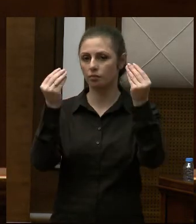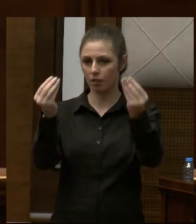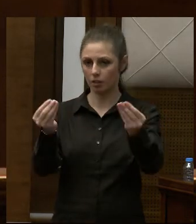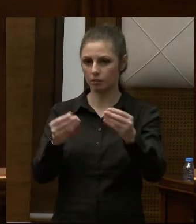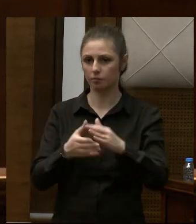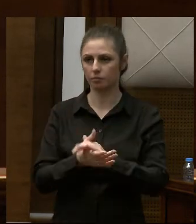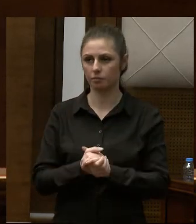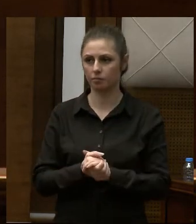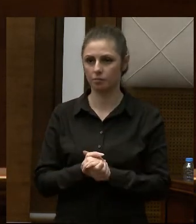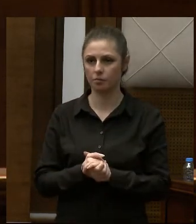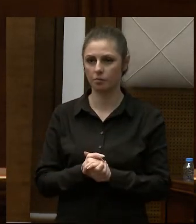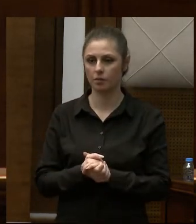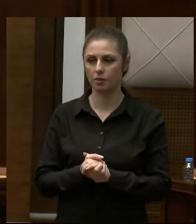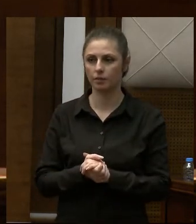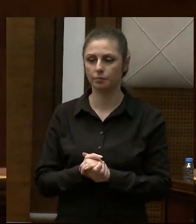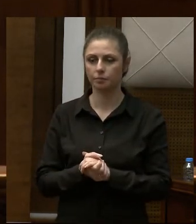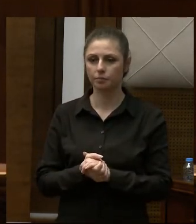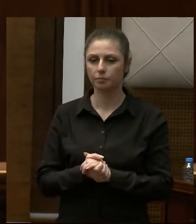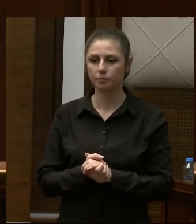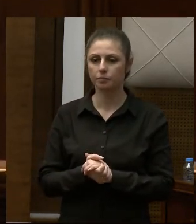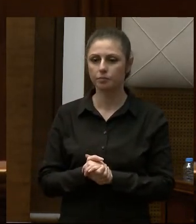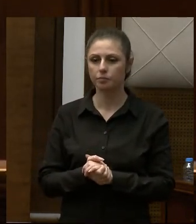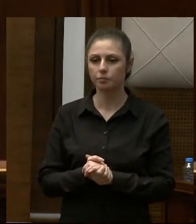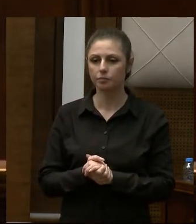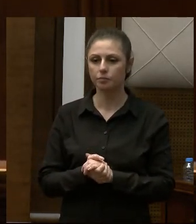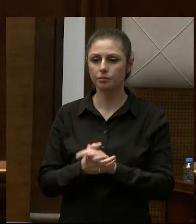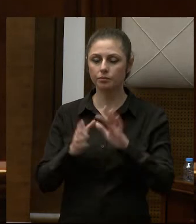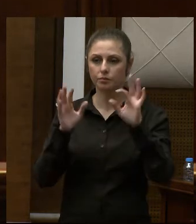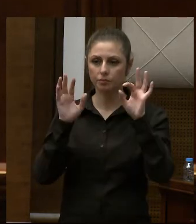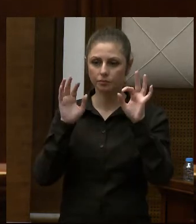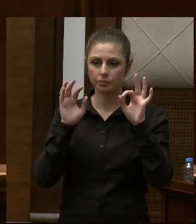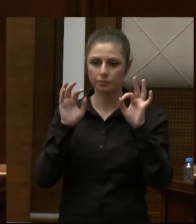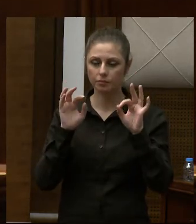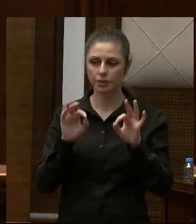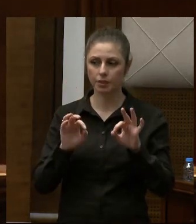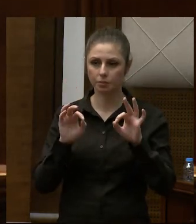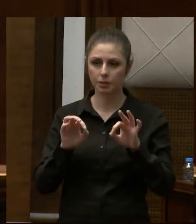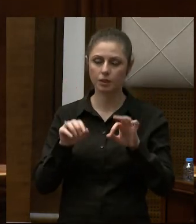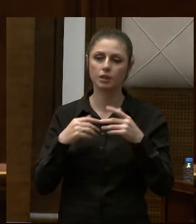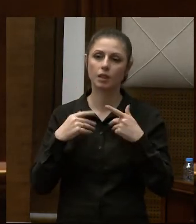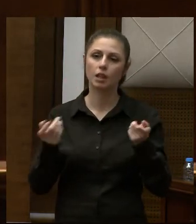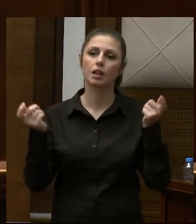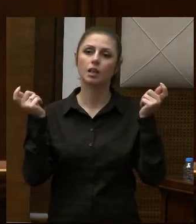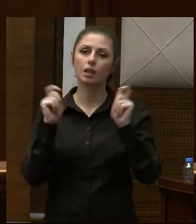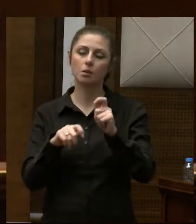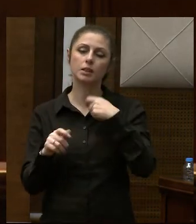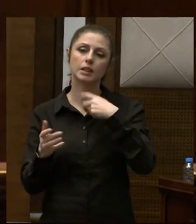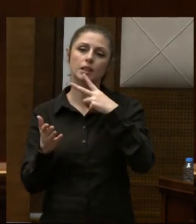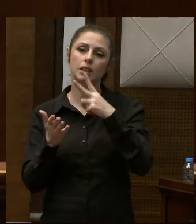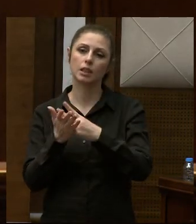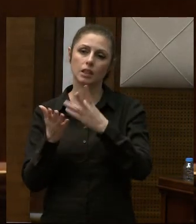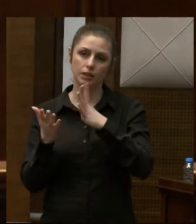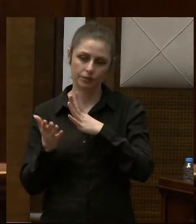gün Türk Milli Eğitimine teslim ettik. Şimdi geldiğimiz nokta itibariyle kapatma kararlarını aldıkları için